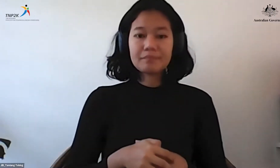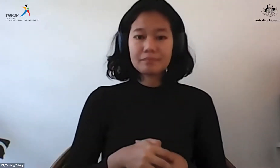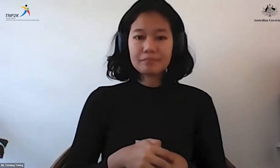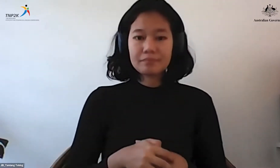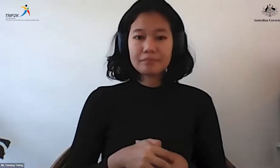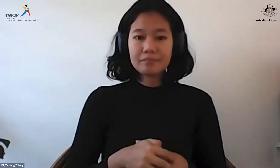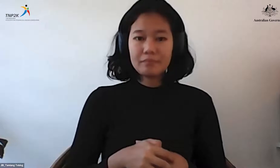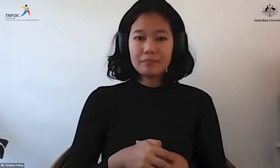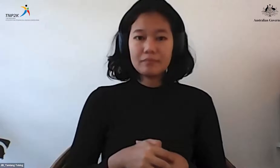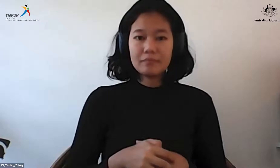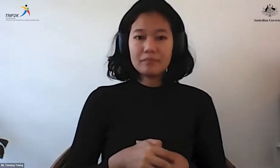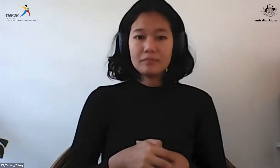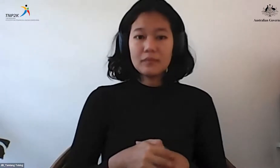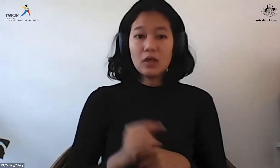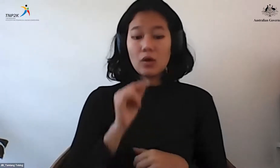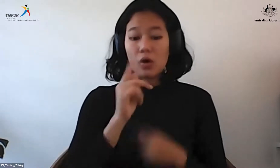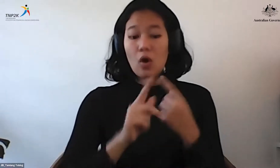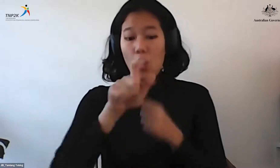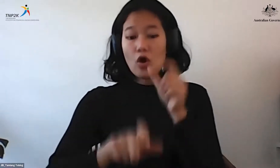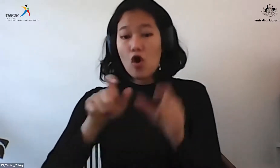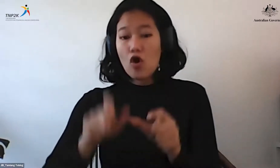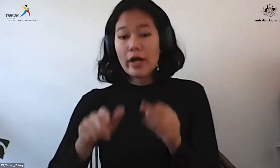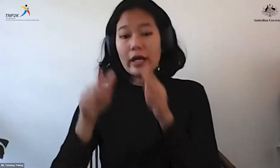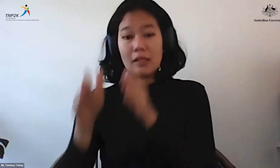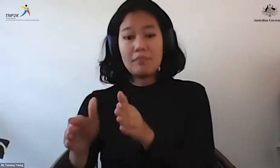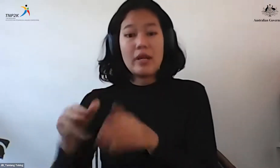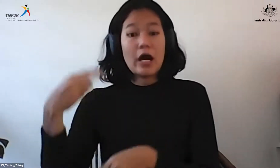para ekonom bilang, ya,